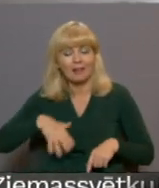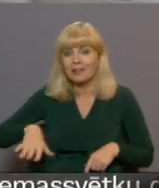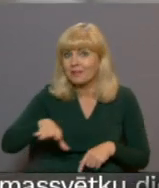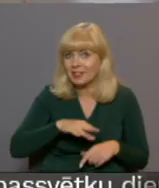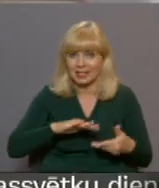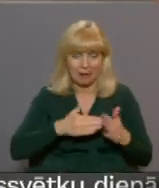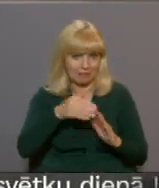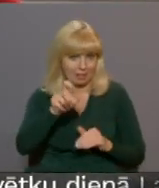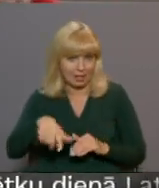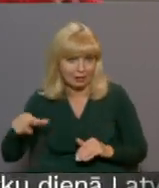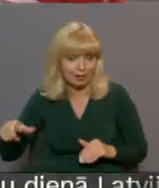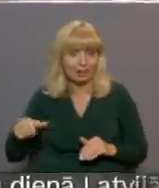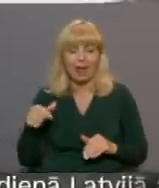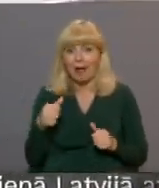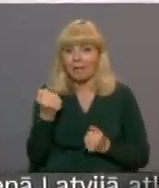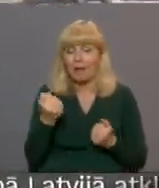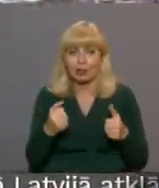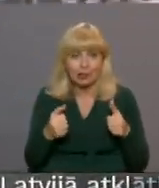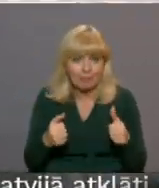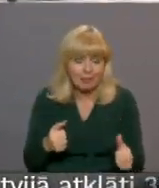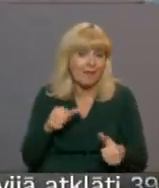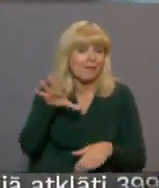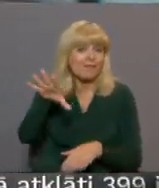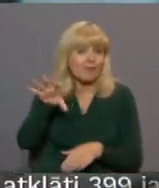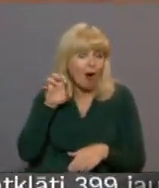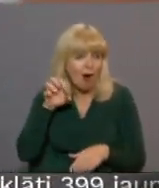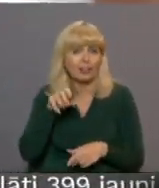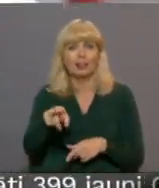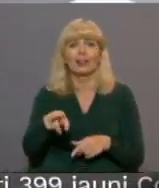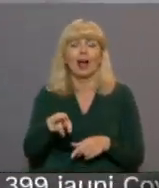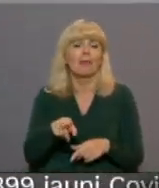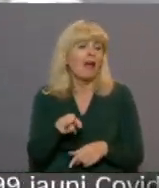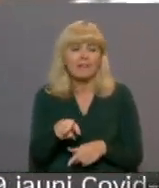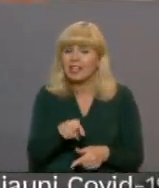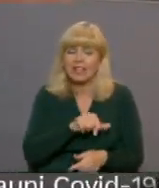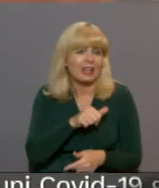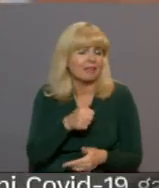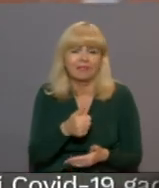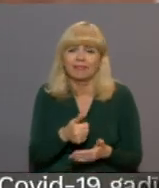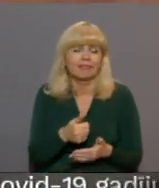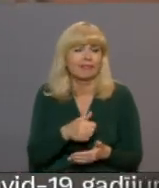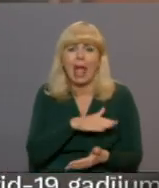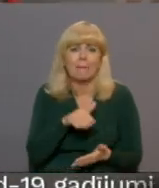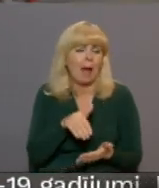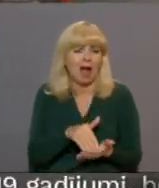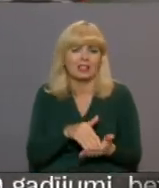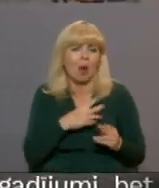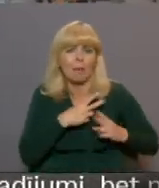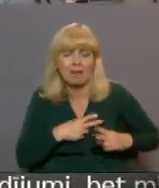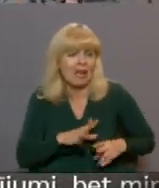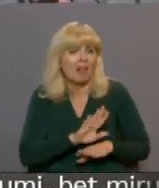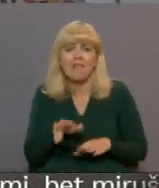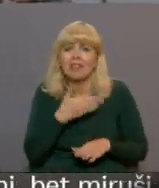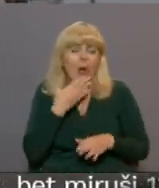pilsētnieki. Mājas signalizē svilpi un fotografē. Ziemassvētku vecīši nepārstāv ne biedrību, ne organizāciju. Tie nav apmaksāti un nav profesionāli aktieri.